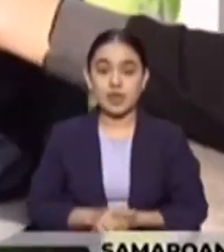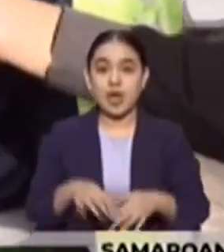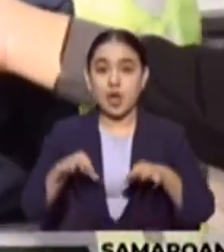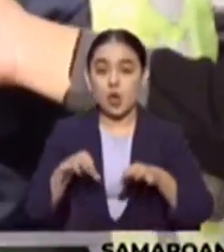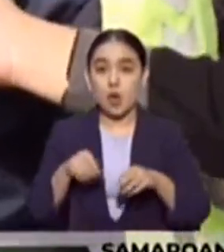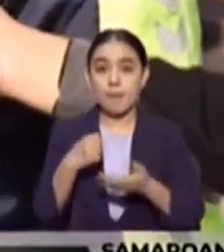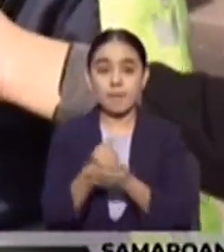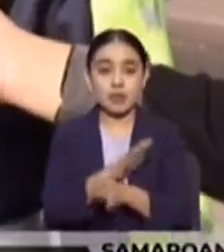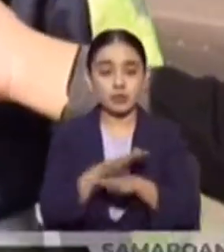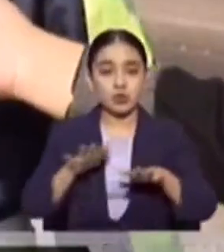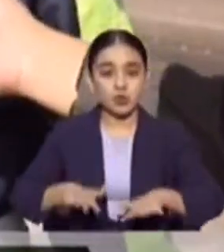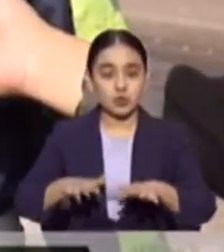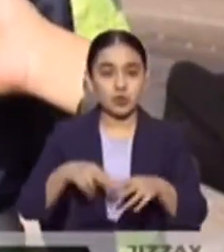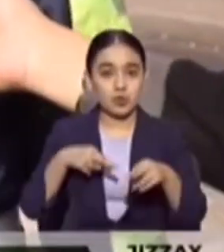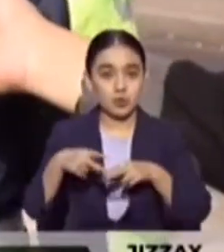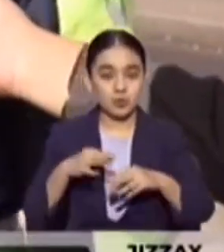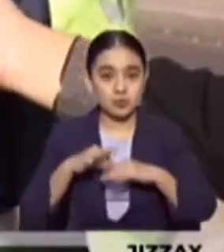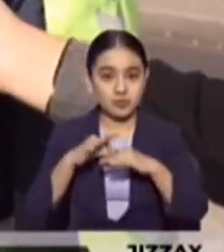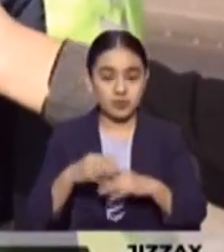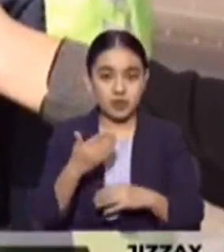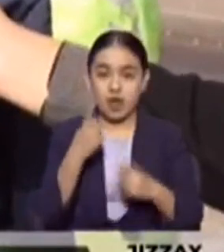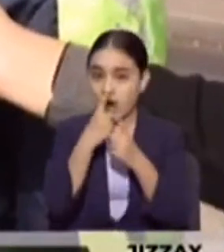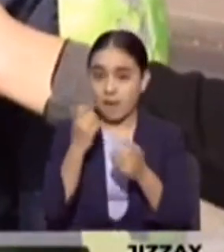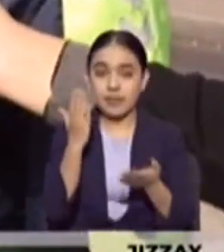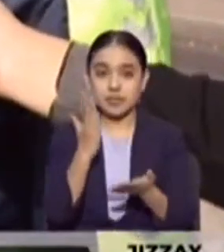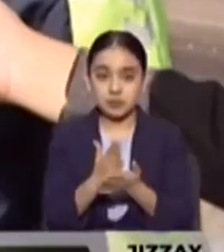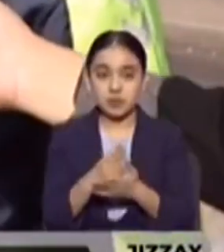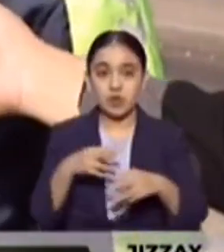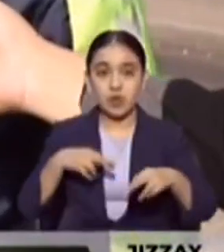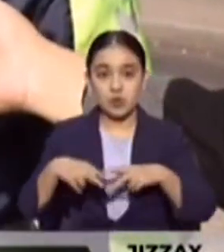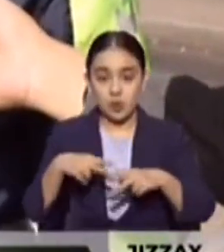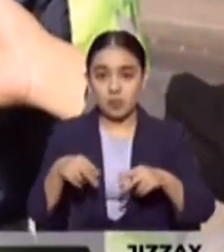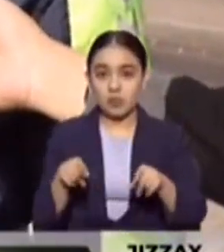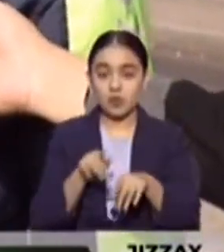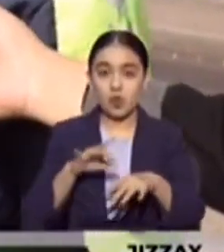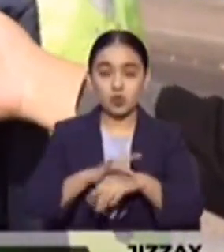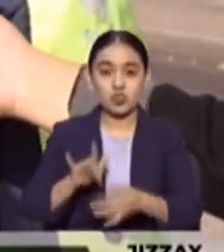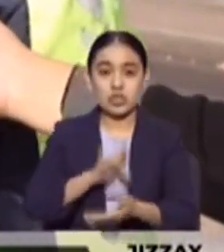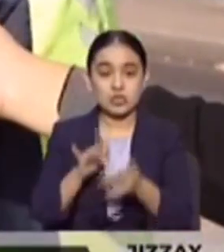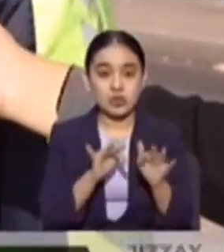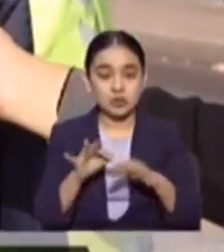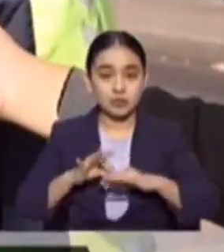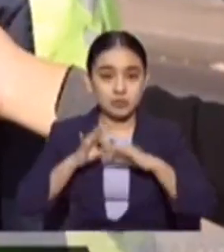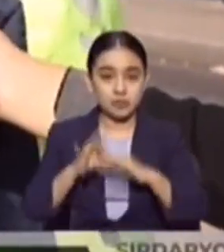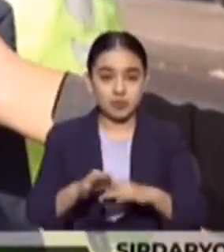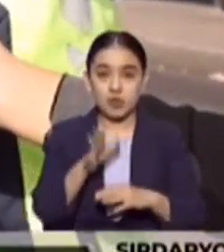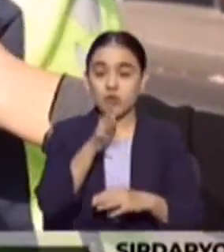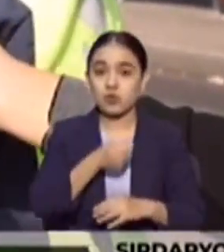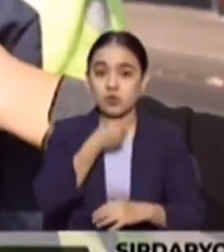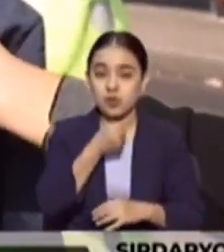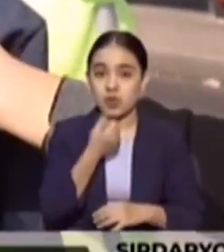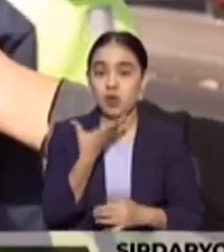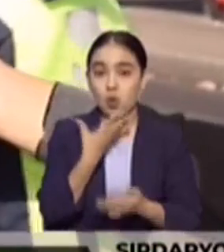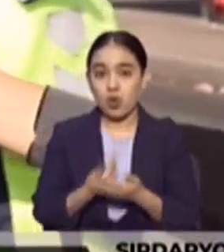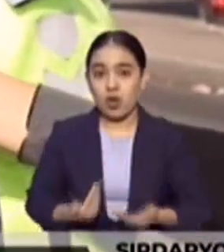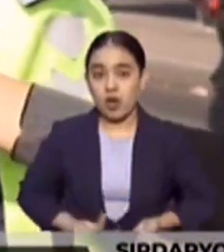belgilanmagan joydan voyaga yetmagan bolalar bilan birga o'tayotdilar. Xabaringiz bor. Piyoda tadbir ketyapti Toshkent shahrimizda. O'zingiz yoshingiz katta ekan. O'zingiz